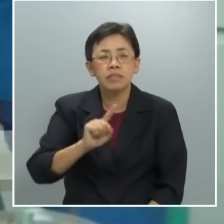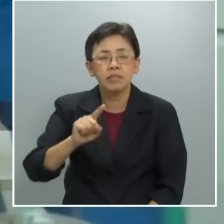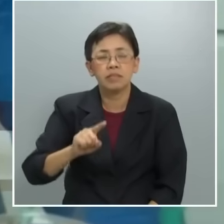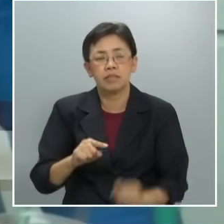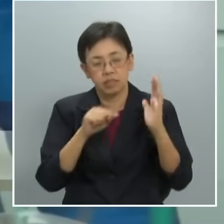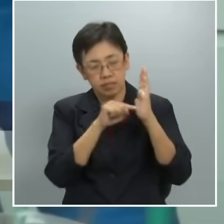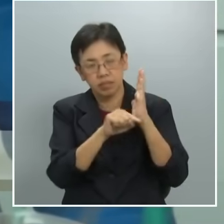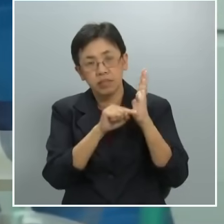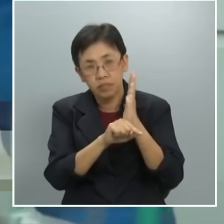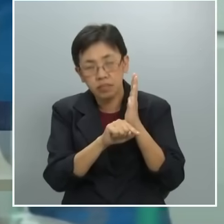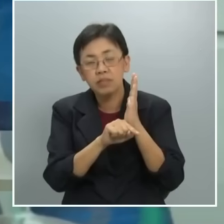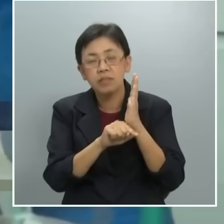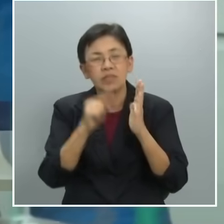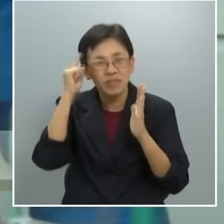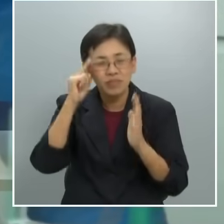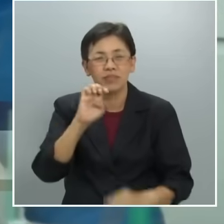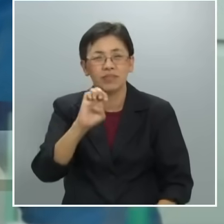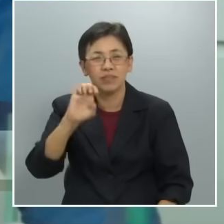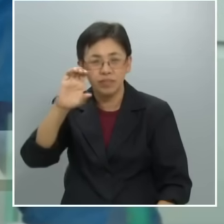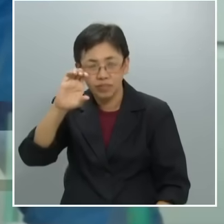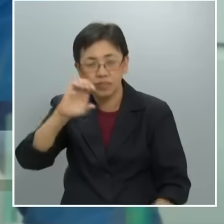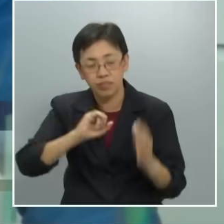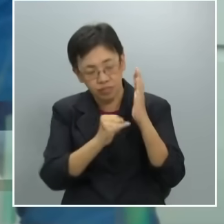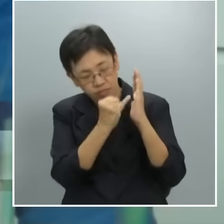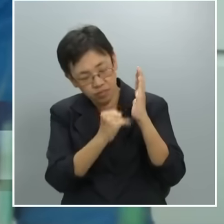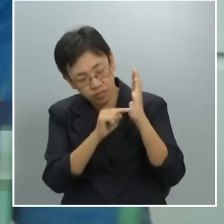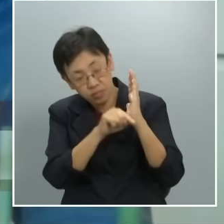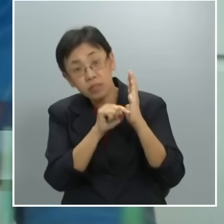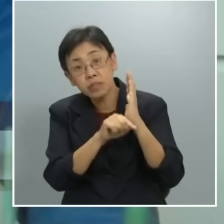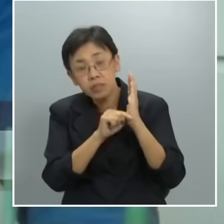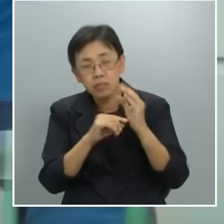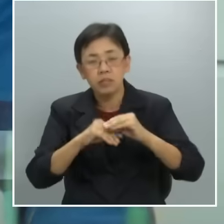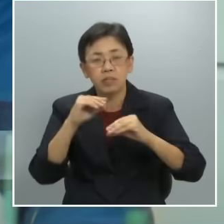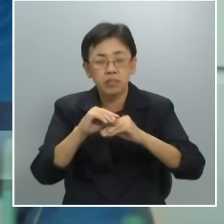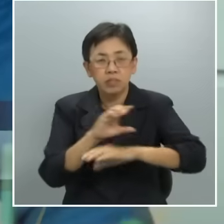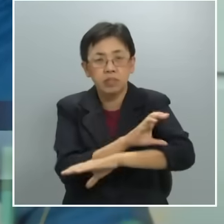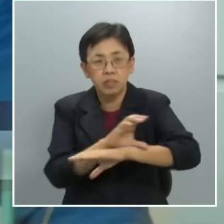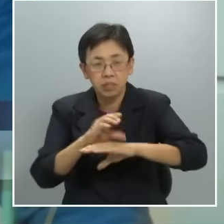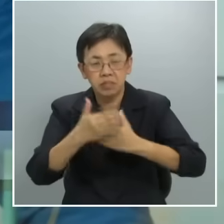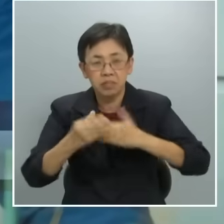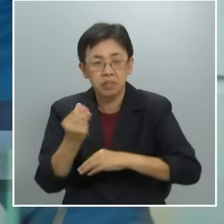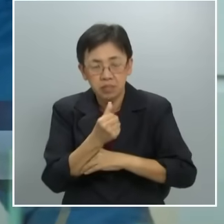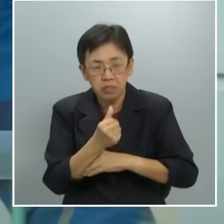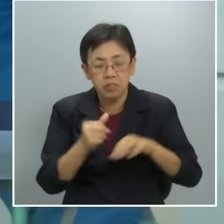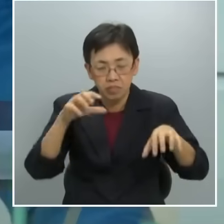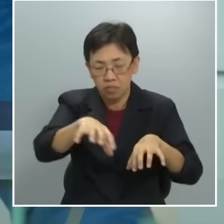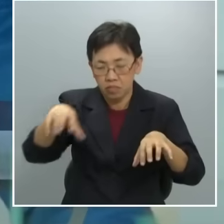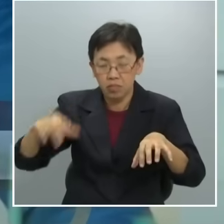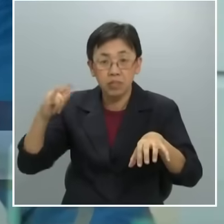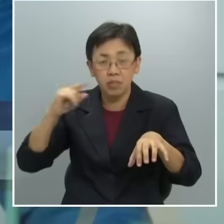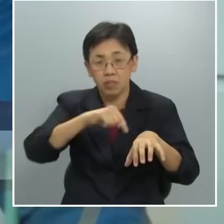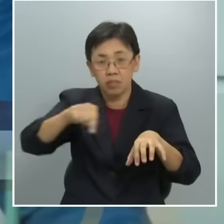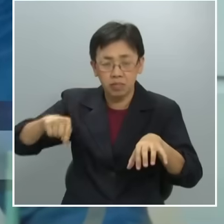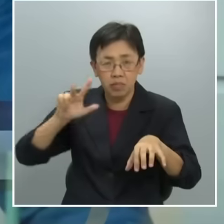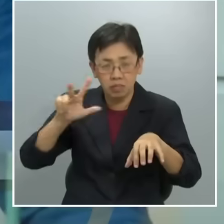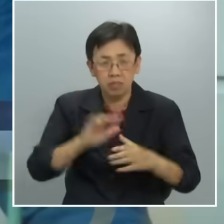ภาคตะวันออกเรารู้จักกันในนาม EEC ก็จะมีโครงการรถไฟความเร็วสูงเชื่อม3สนามบินการรองรับสิน